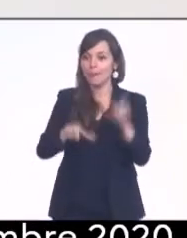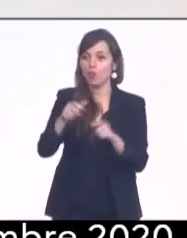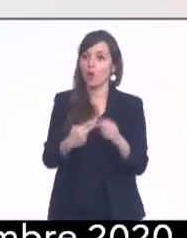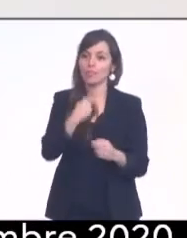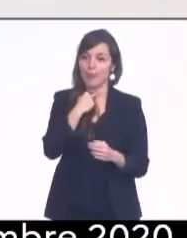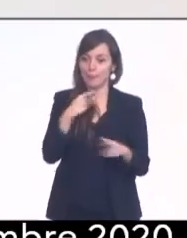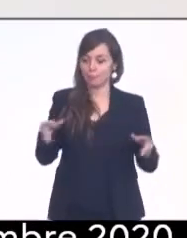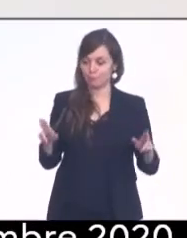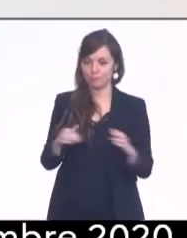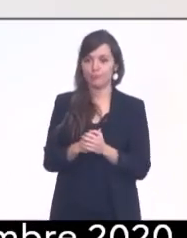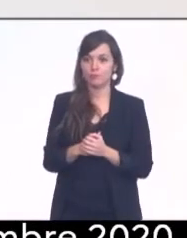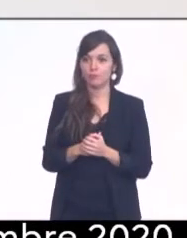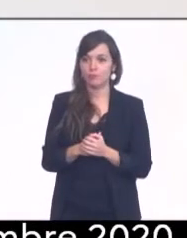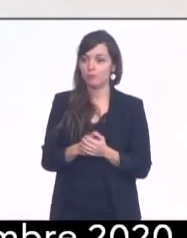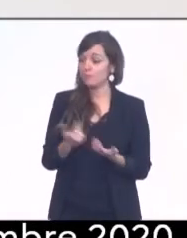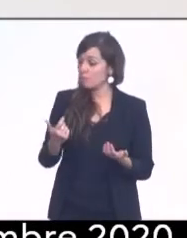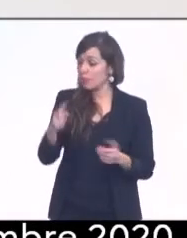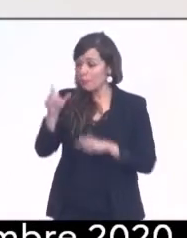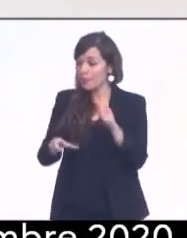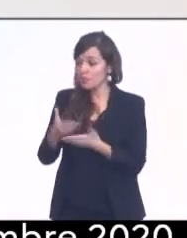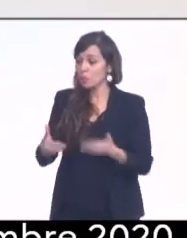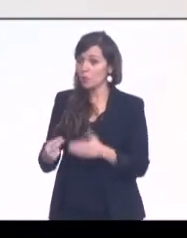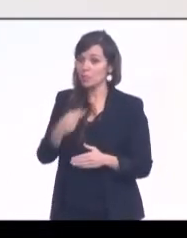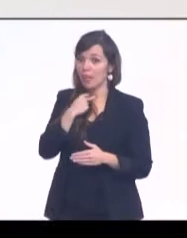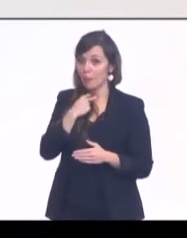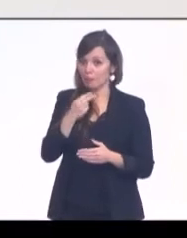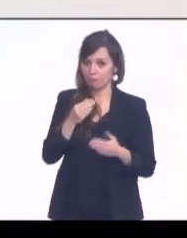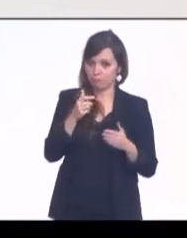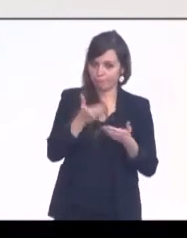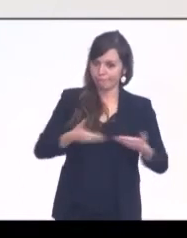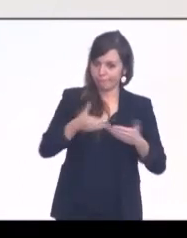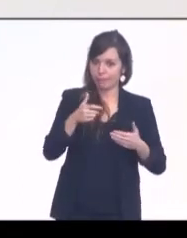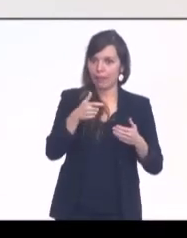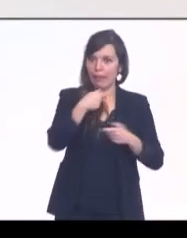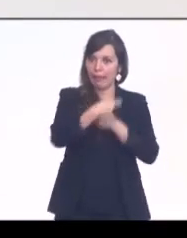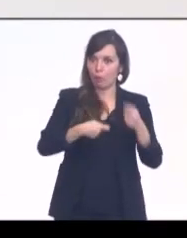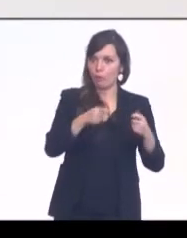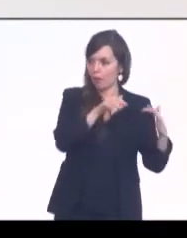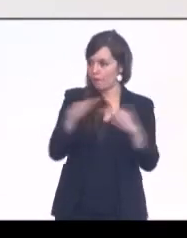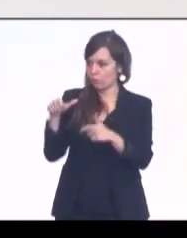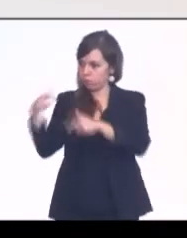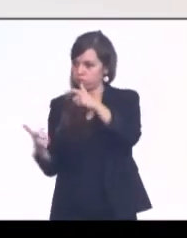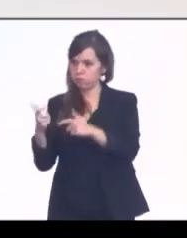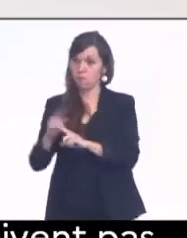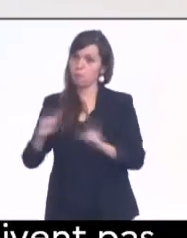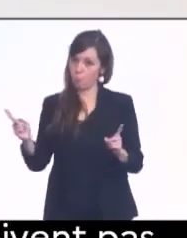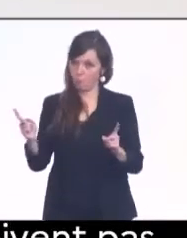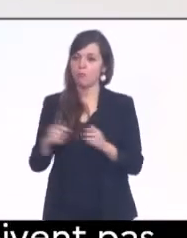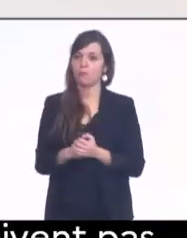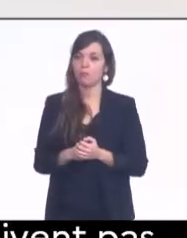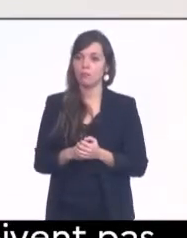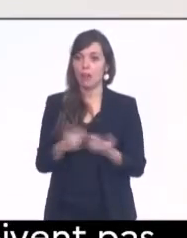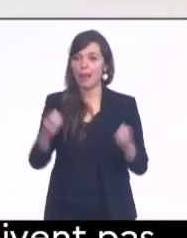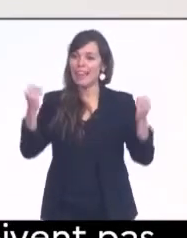en situation de handicap ne doivent pas être les premières touchées par les difficultés économiques liées au contexte épidémique. Cet événement, qui consiste à